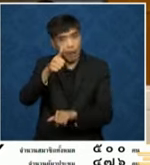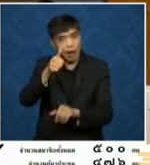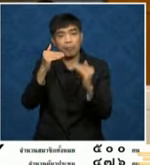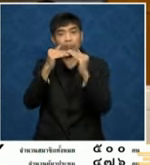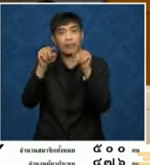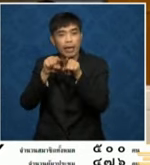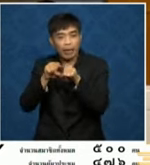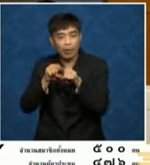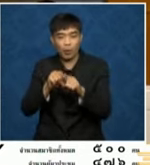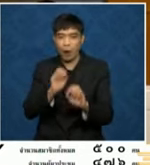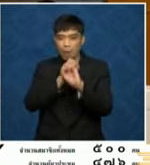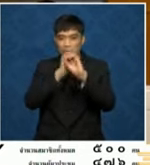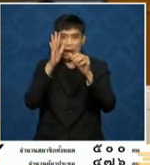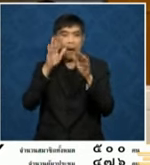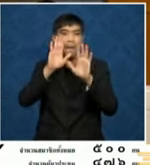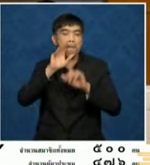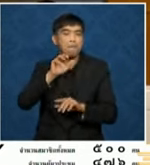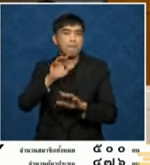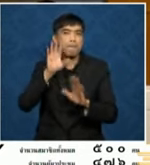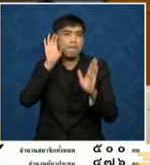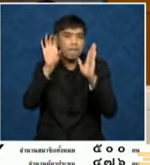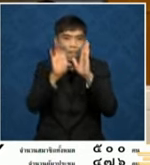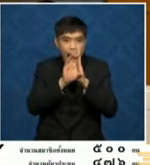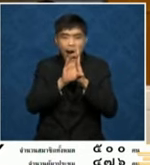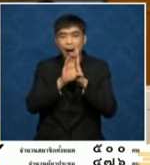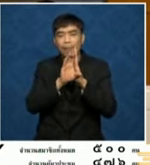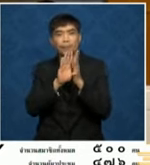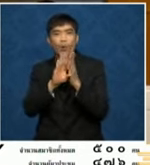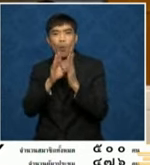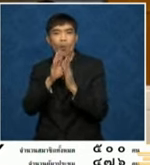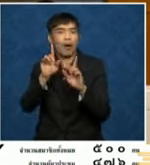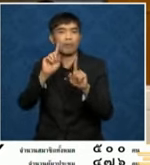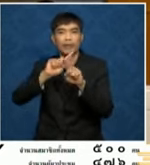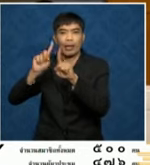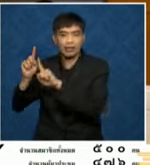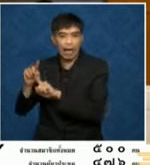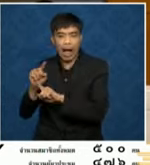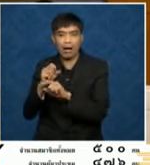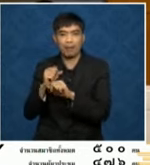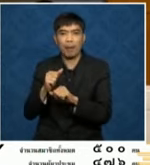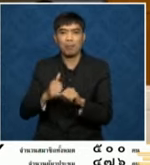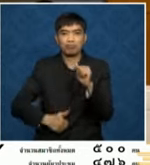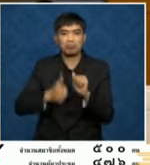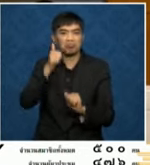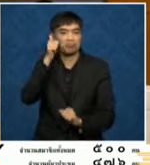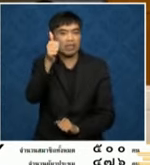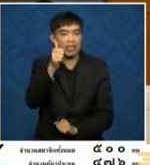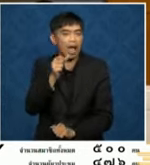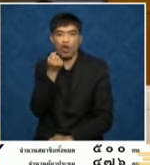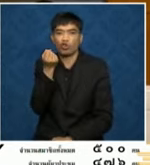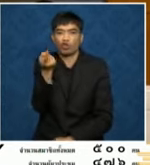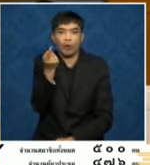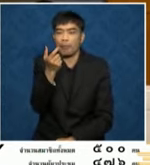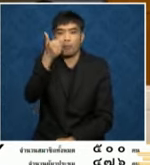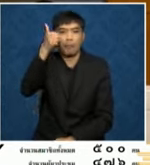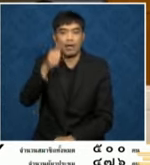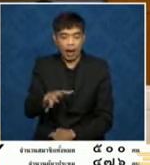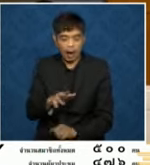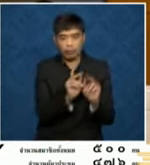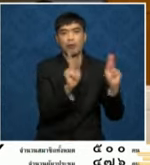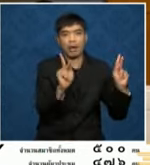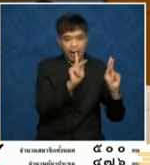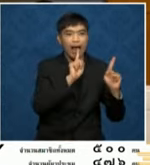ชัดของเหตุการณ์เนี่ยมันสู้คอนเทนต์หรือความเรียลของสาระที่เขาไปถ่ายทอดไม่ได้นะครับตรงนี้กรรมการก็มีการพูดคุยอยู่